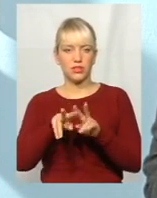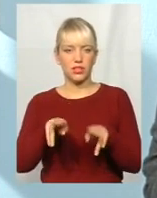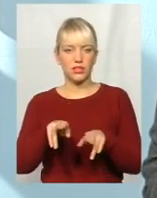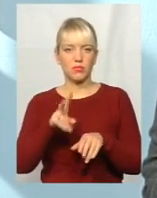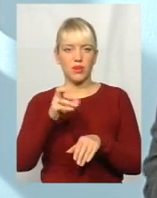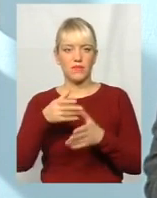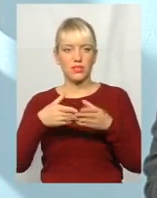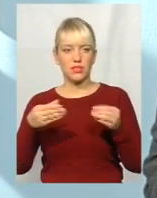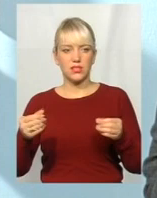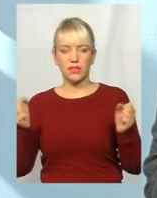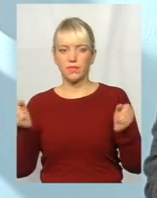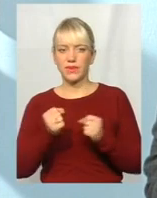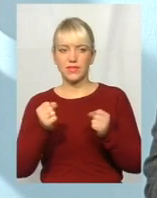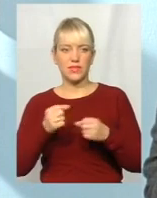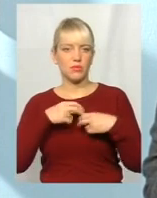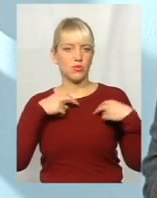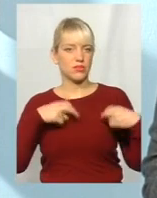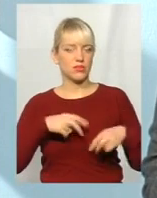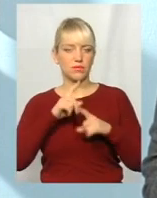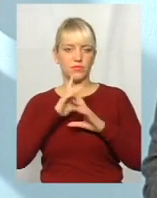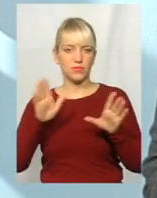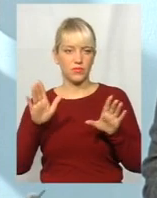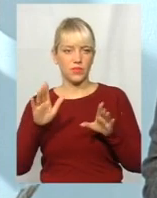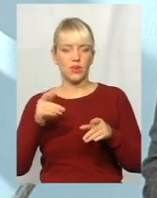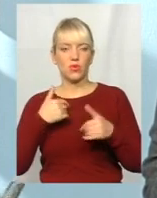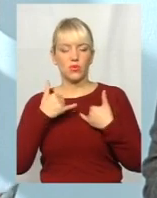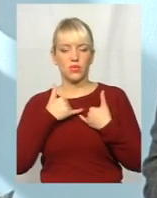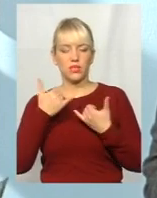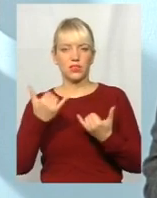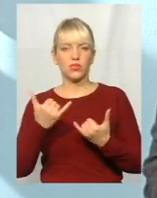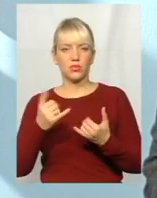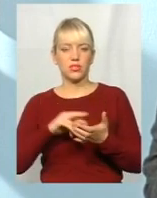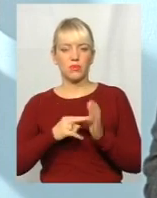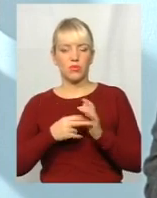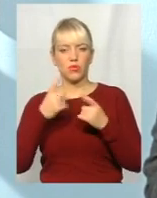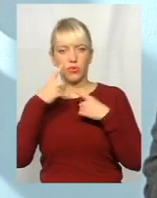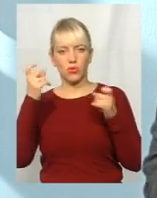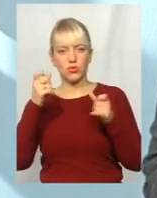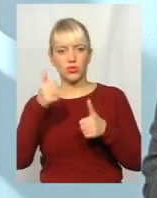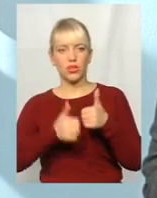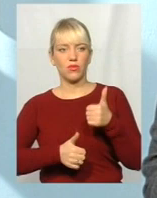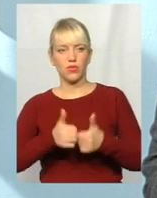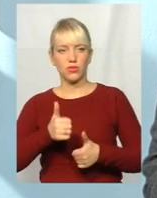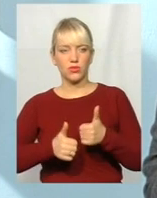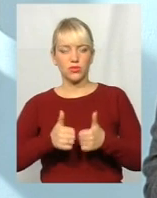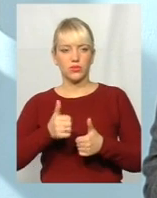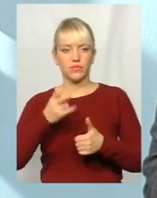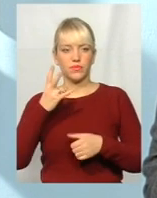навесні. Взимку ми не ризикнемо. В нас на сьогодні заплановано оголошення конкурсу на